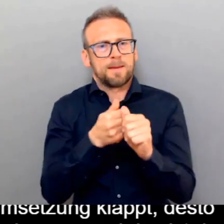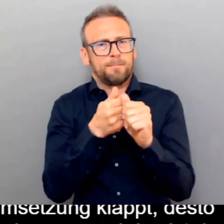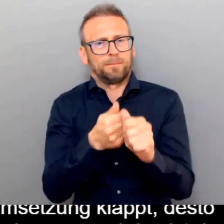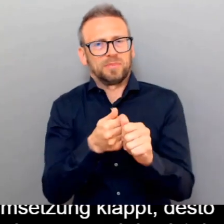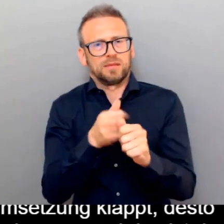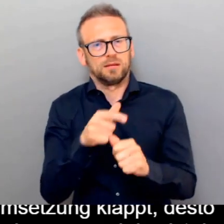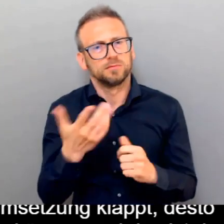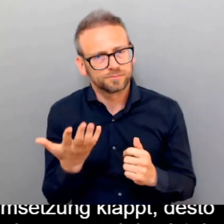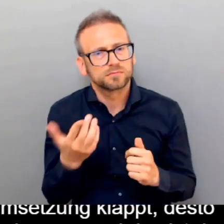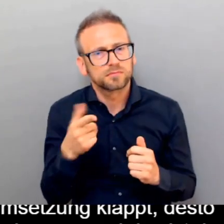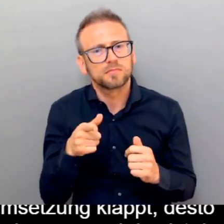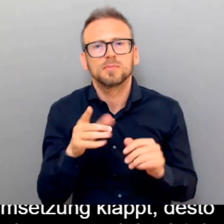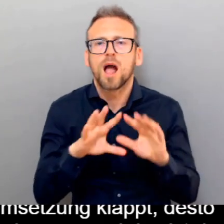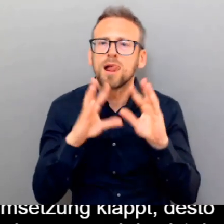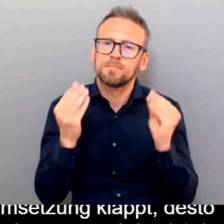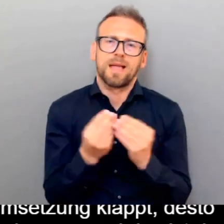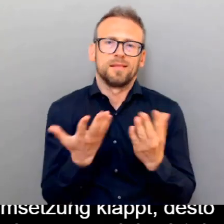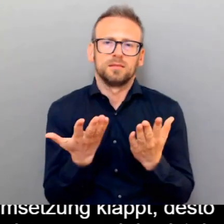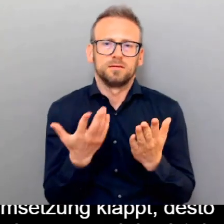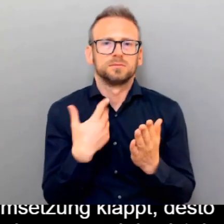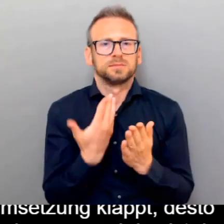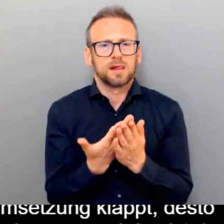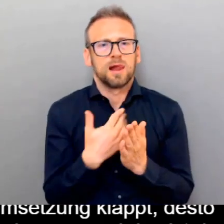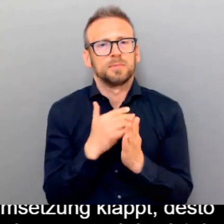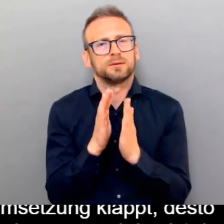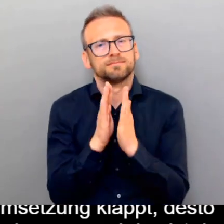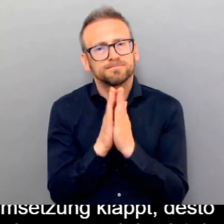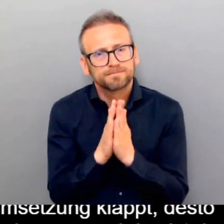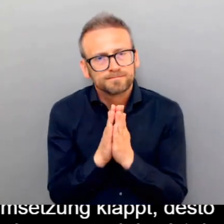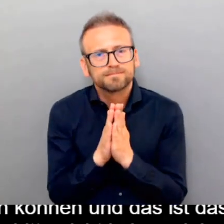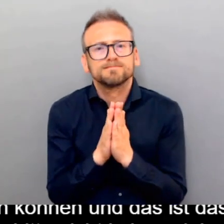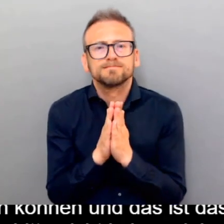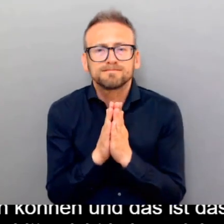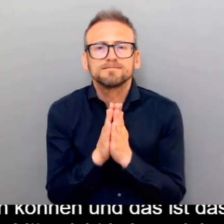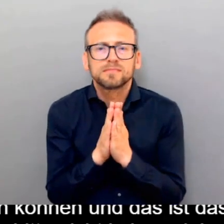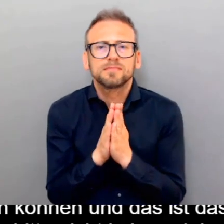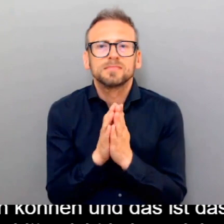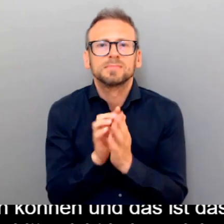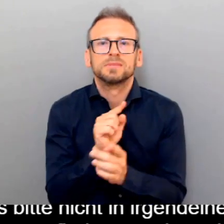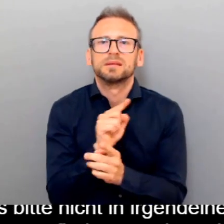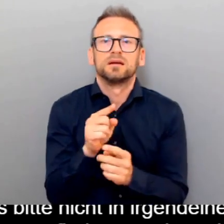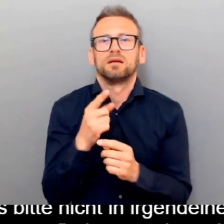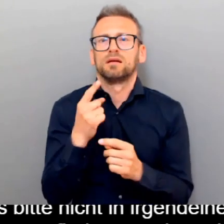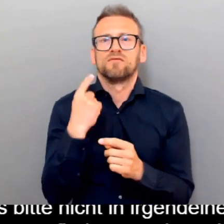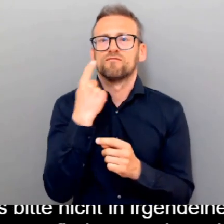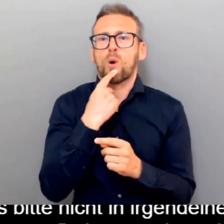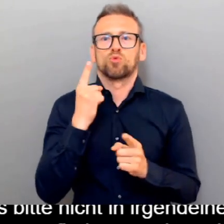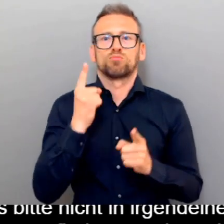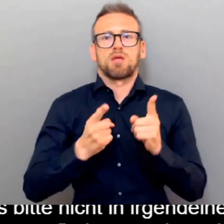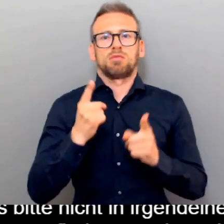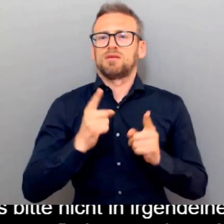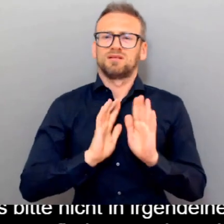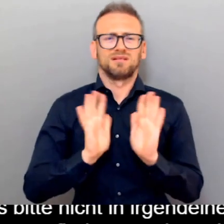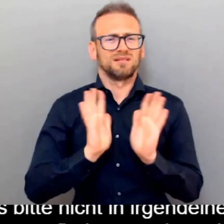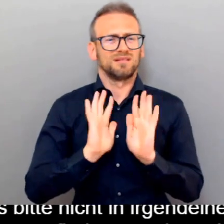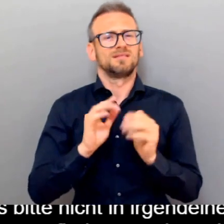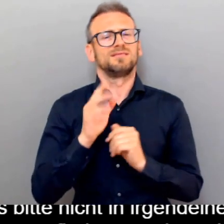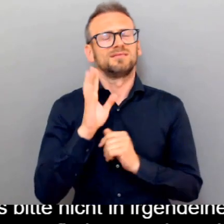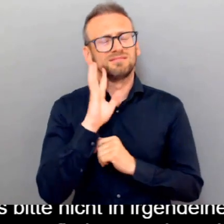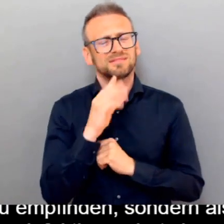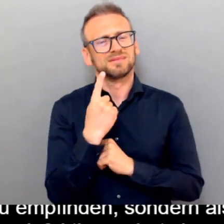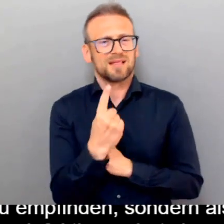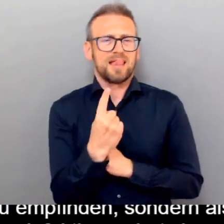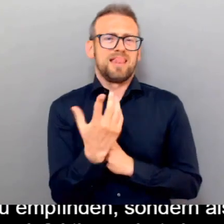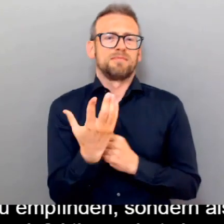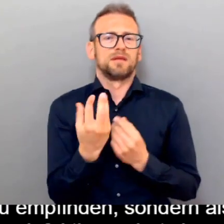und gleichzeitig aber auch Gastronomie wirklich weiter wollen. Die gehört zur bayerischen Lebensart dazu. Und wir wollen auch, dass die